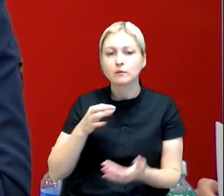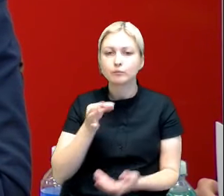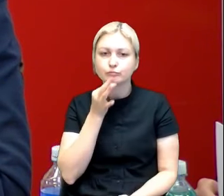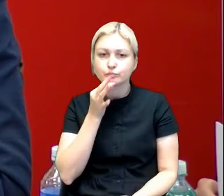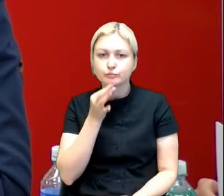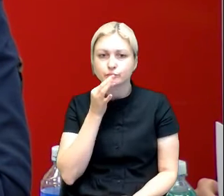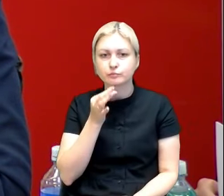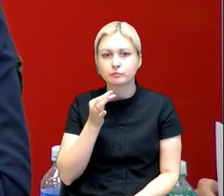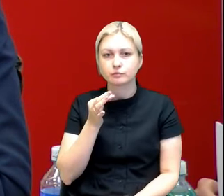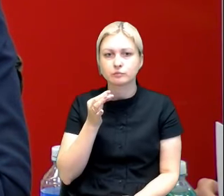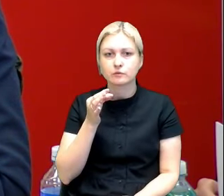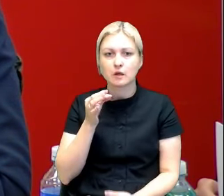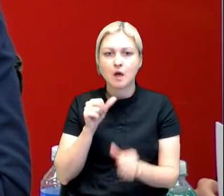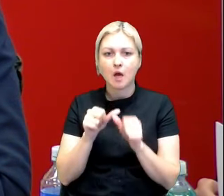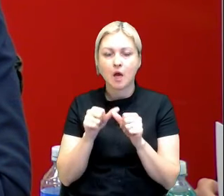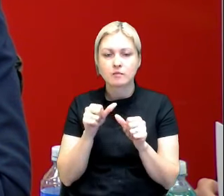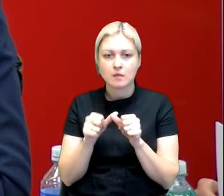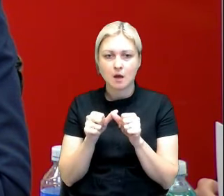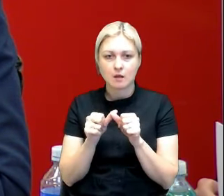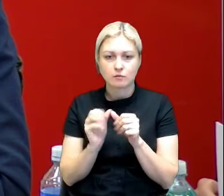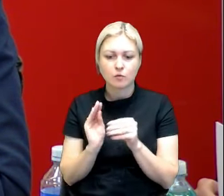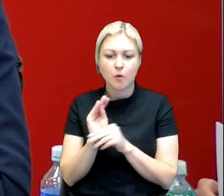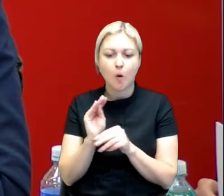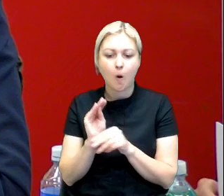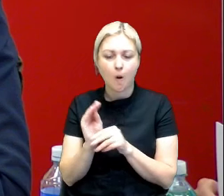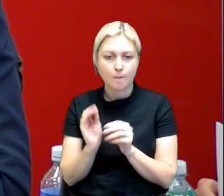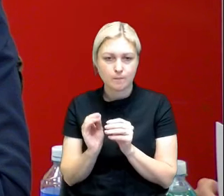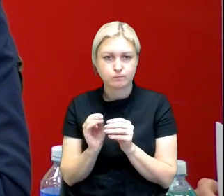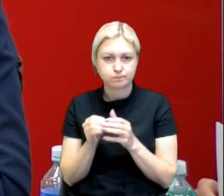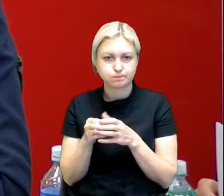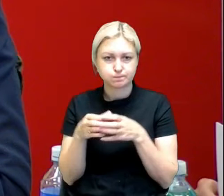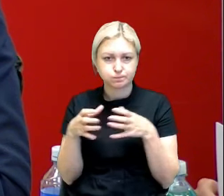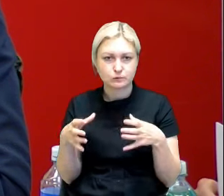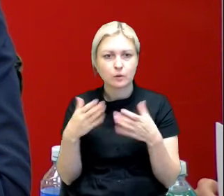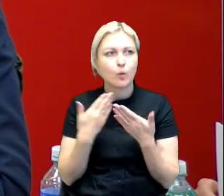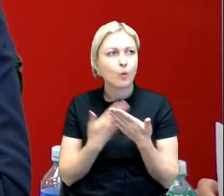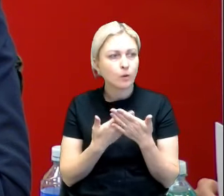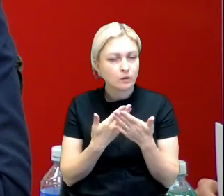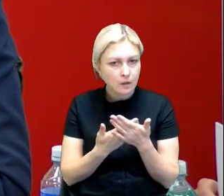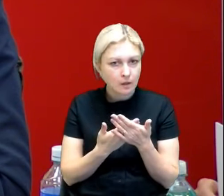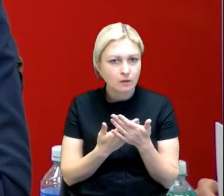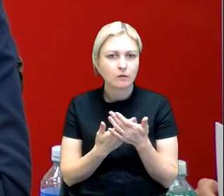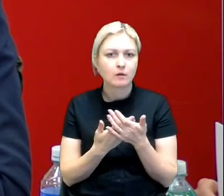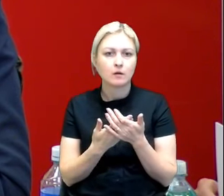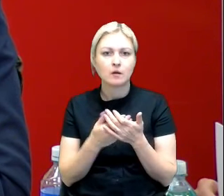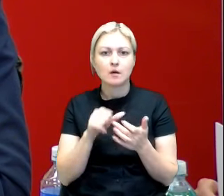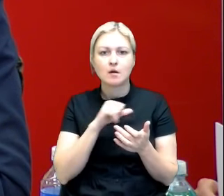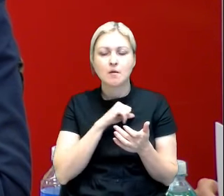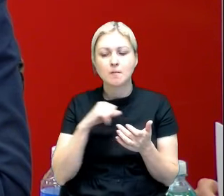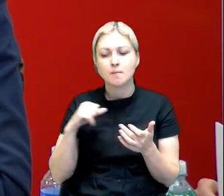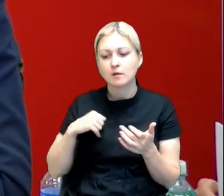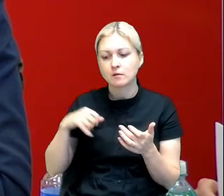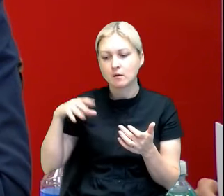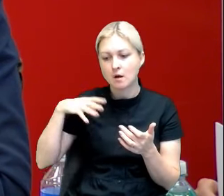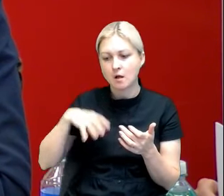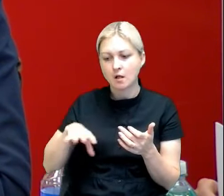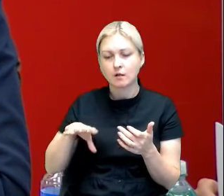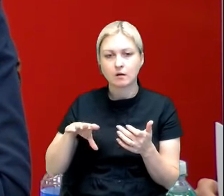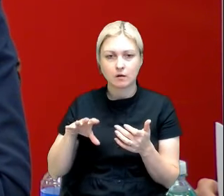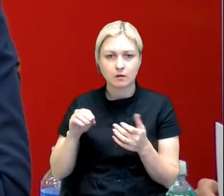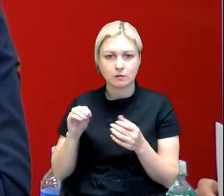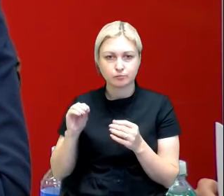pasididino etatų skaičių negalėjo pasakyti kodėl jinai savavališkai pasididino savo atlyginimą tai atsakys